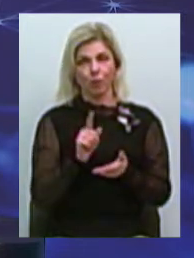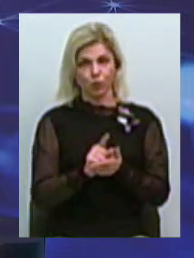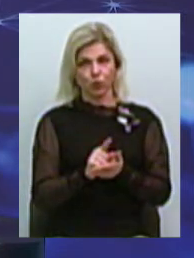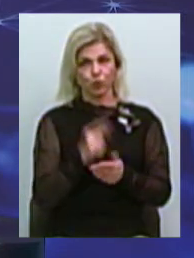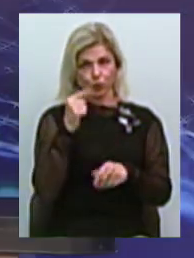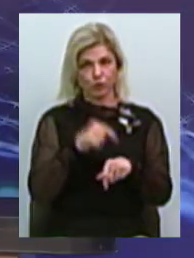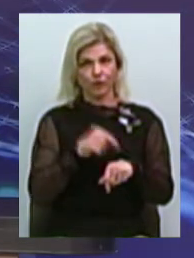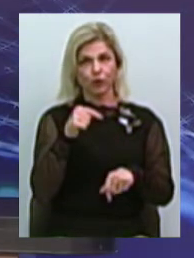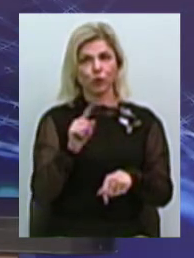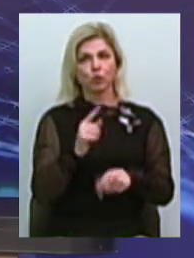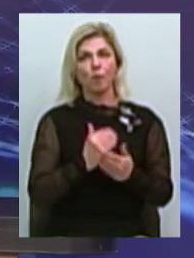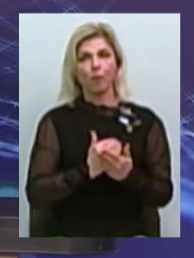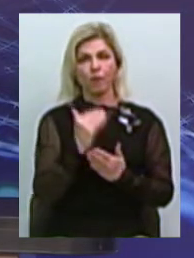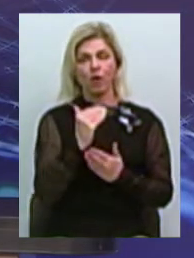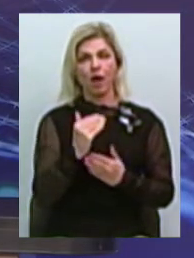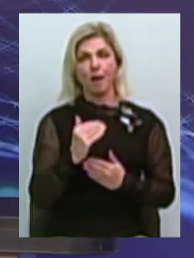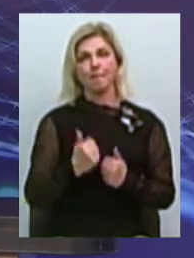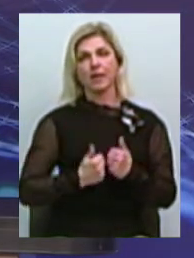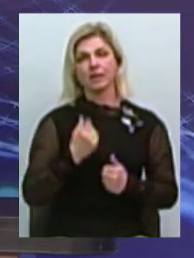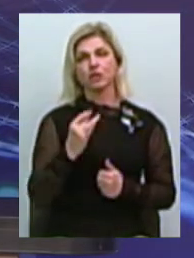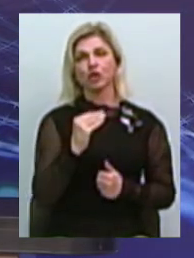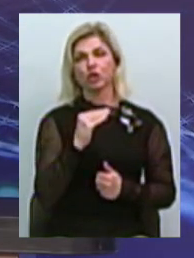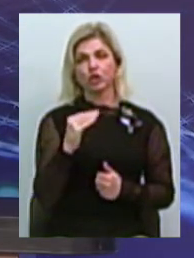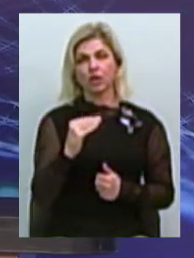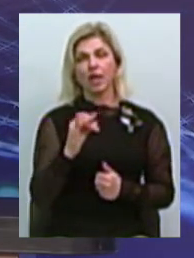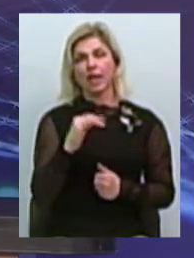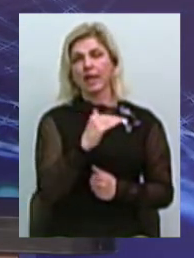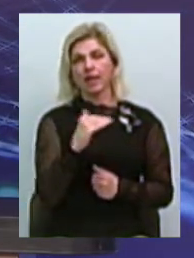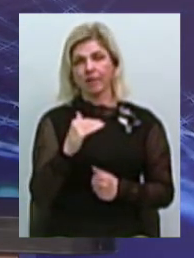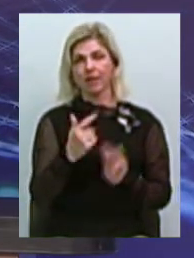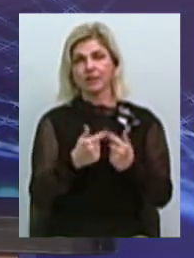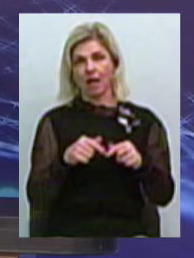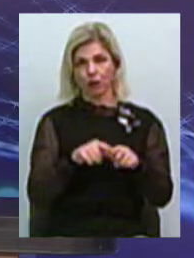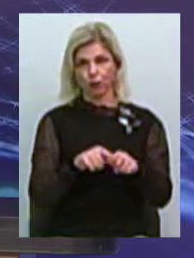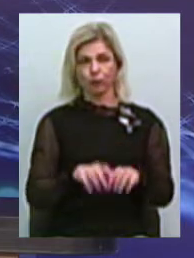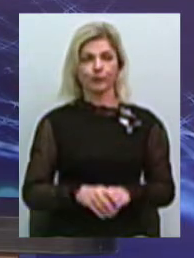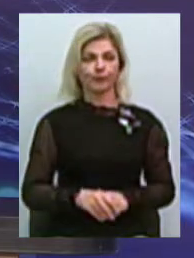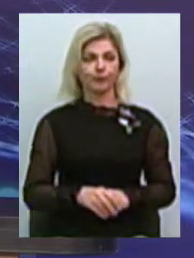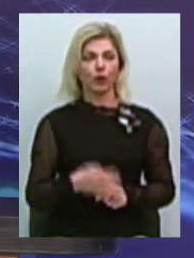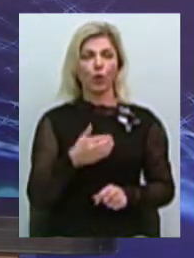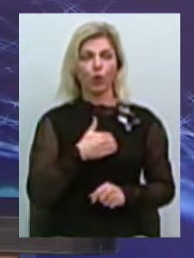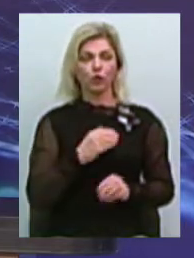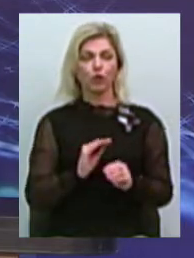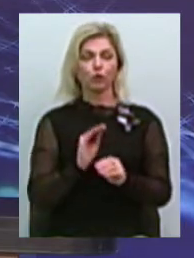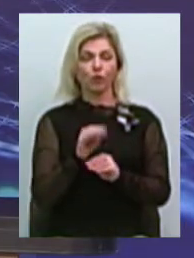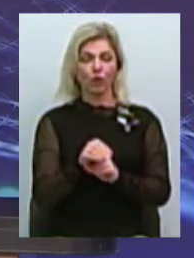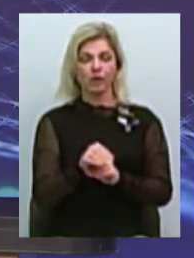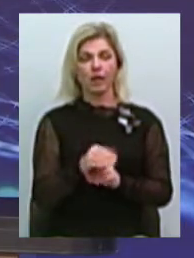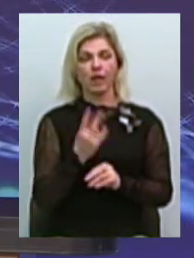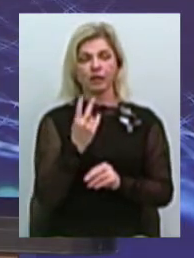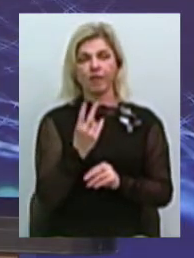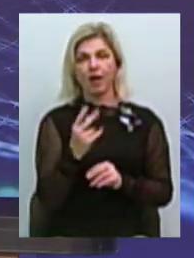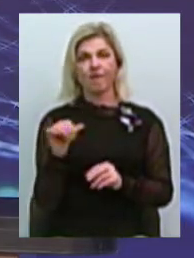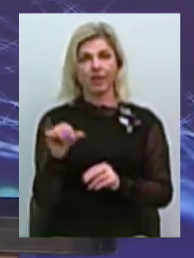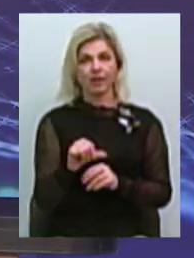це підвищення престижності і рівня закладу, зокрема. Я б хотіла додати, якби ви дозволите, буквально пару